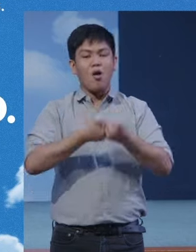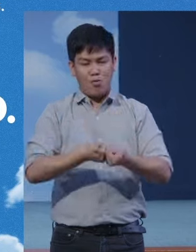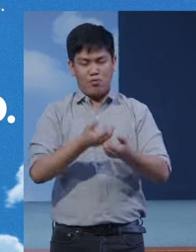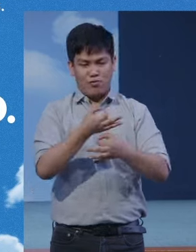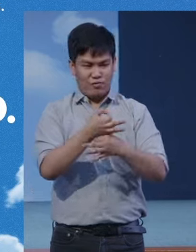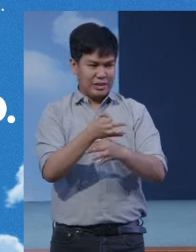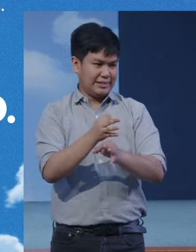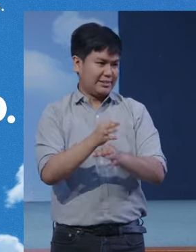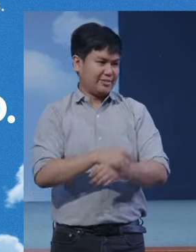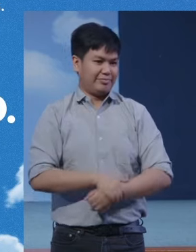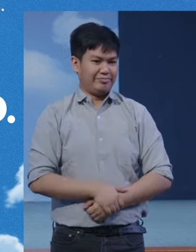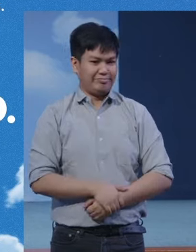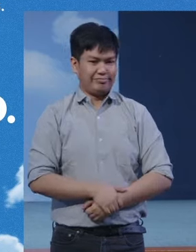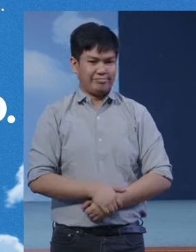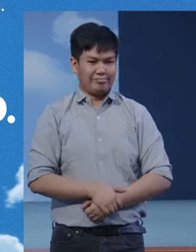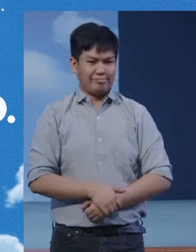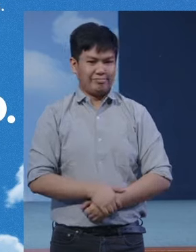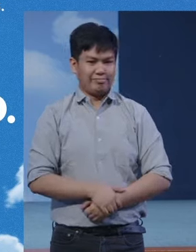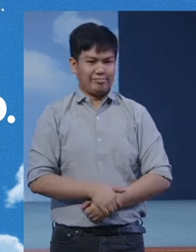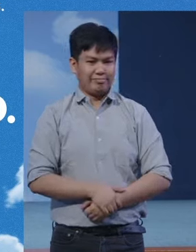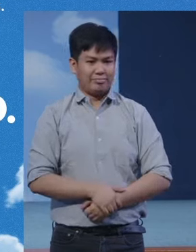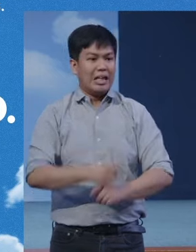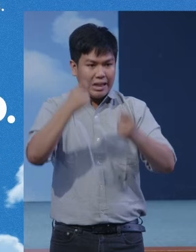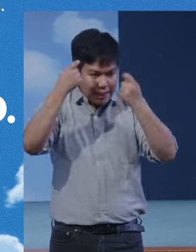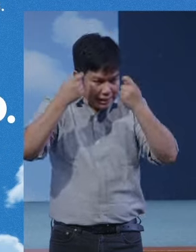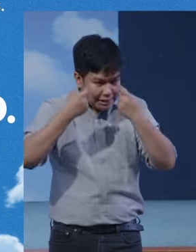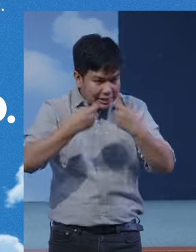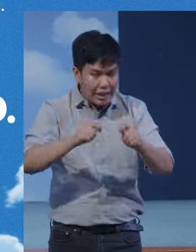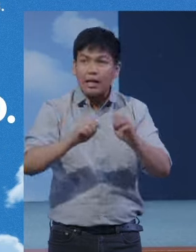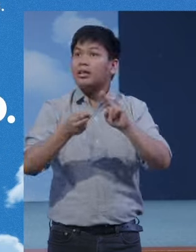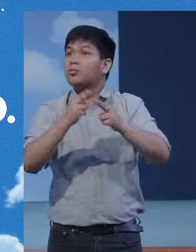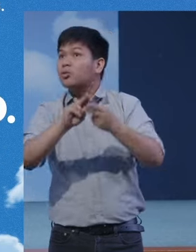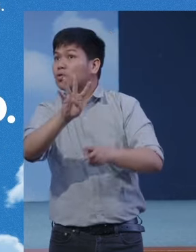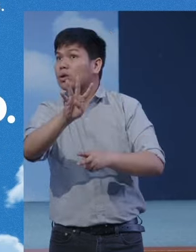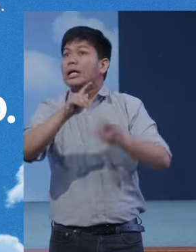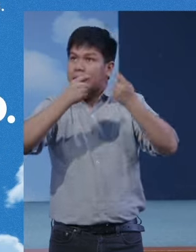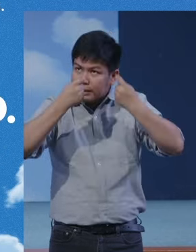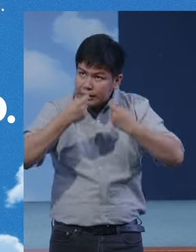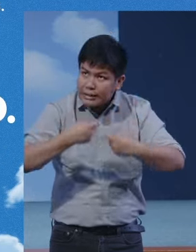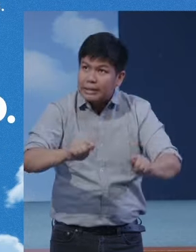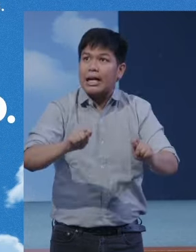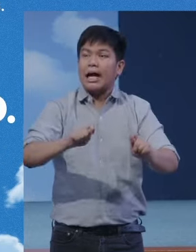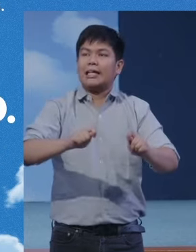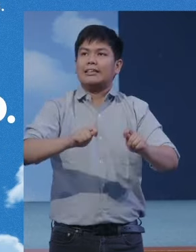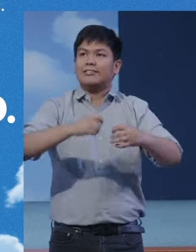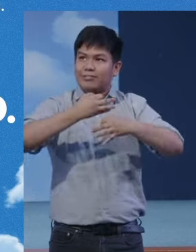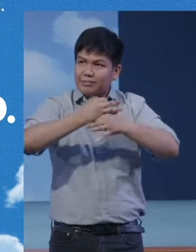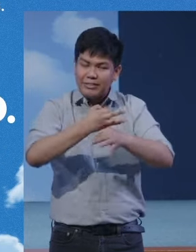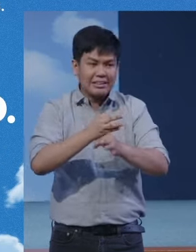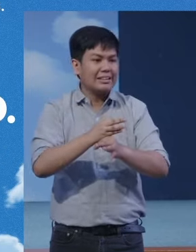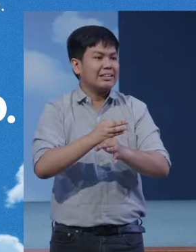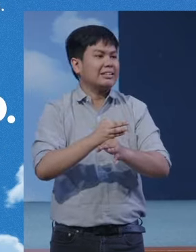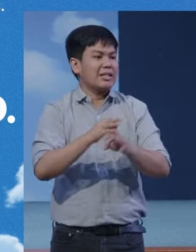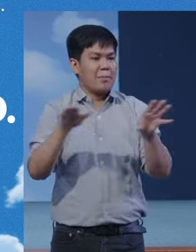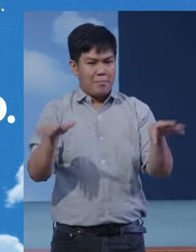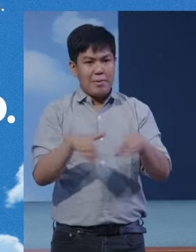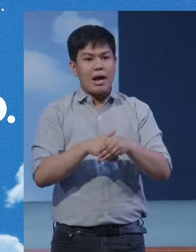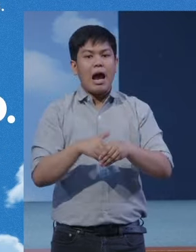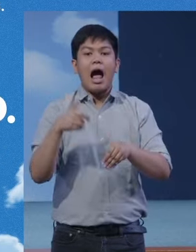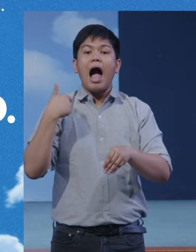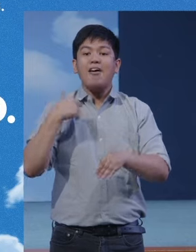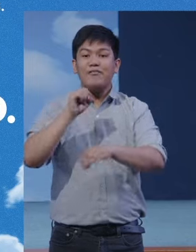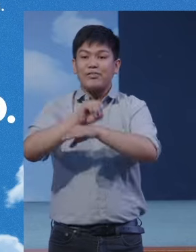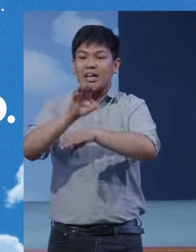problema take action to rebuild your marriage humingi ng Christian counseling Meron po tayong